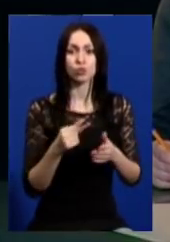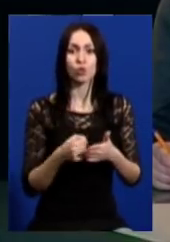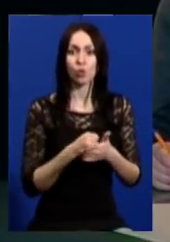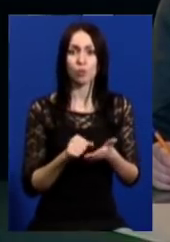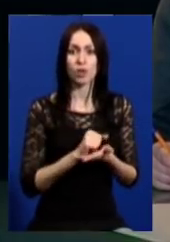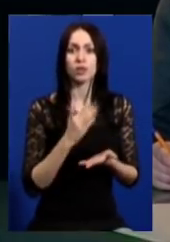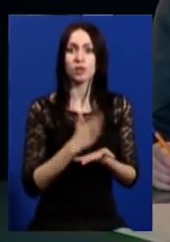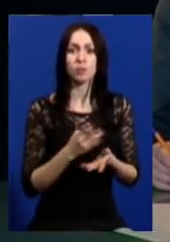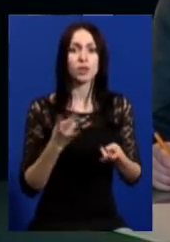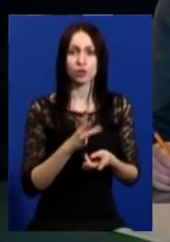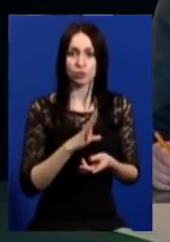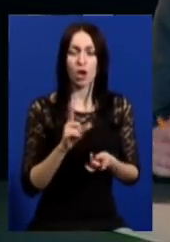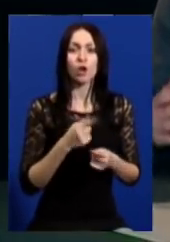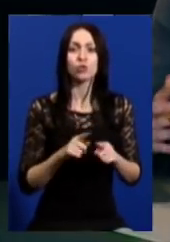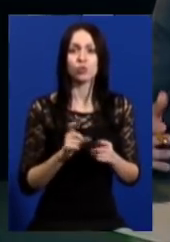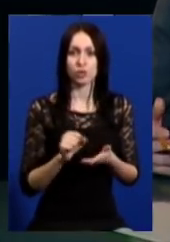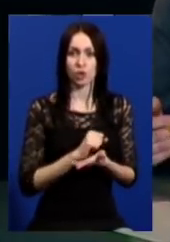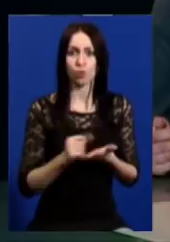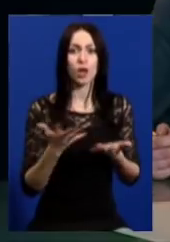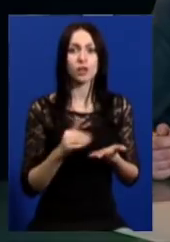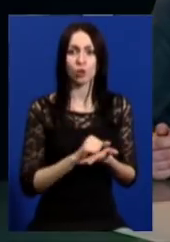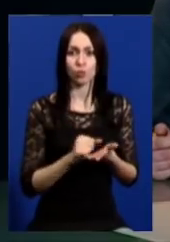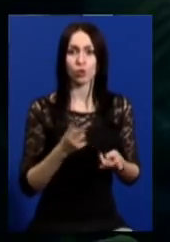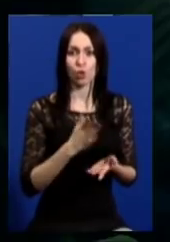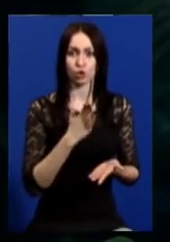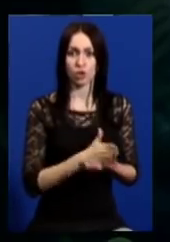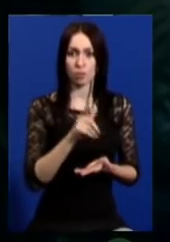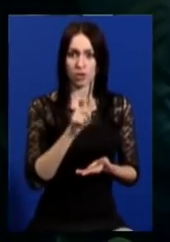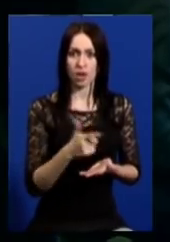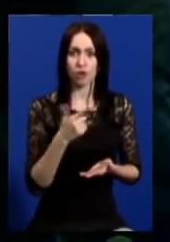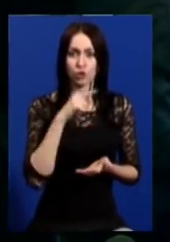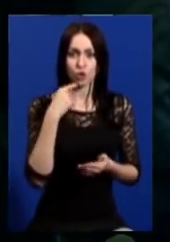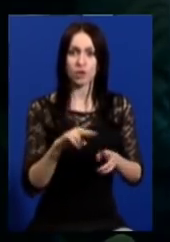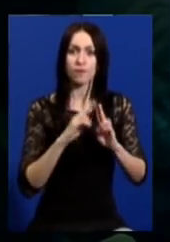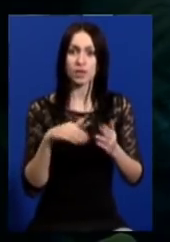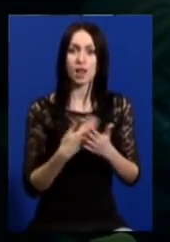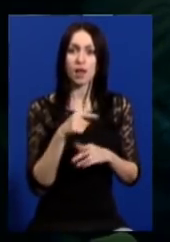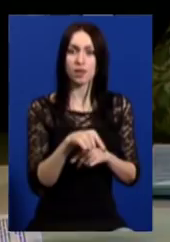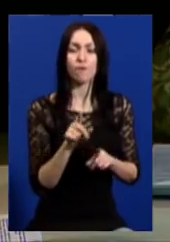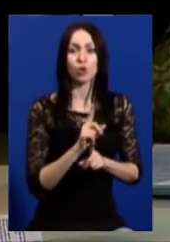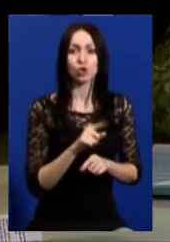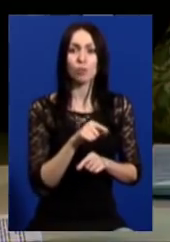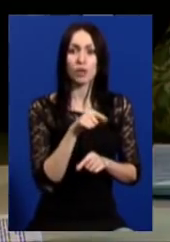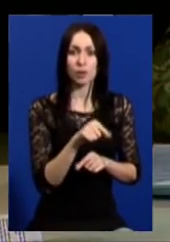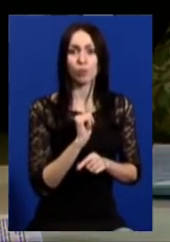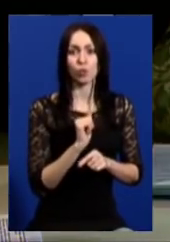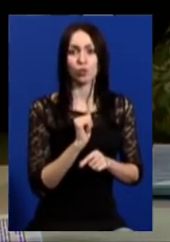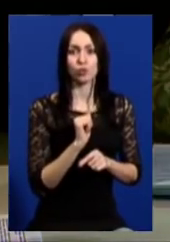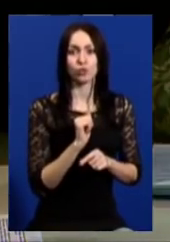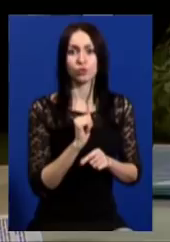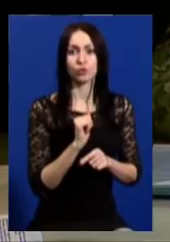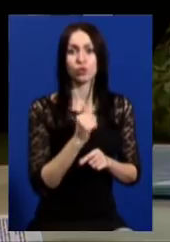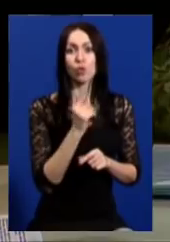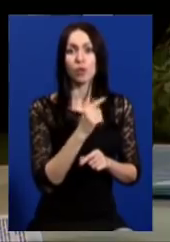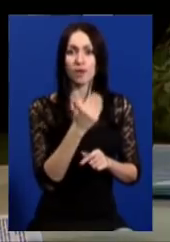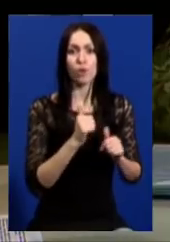повинен мати. Що це мають бути за документи? От які документи повинен мати громадянин Російської Федерації для того, щоб йому, щоб його